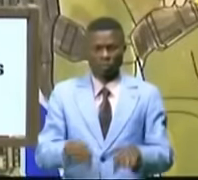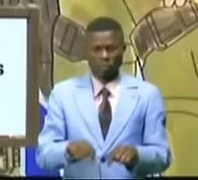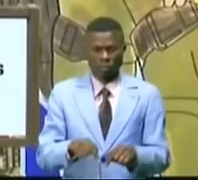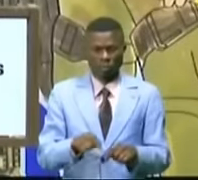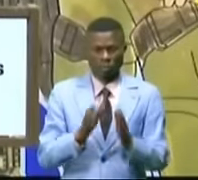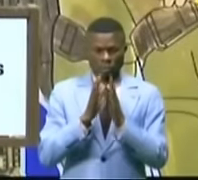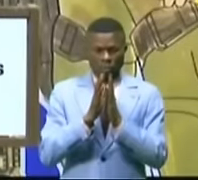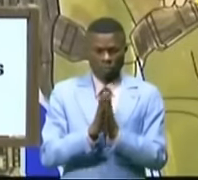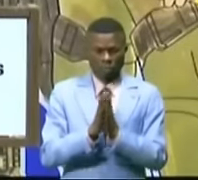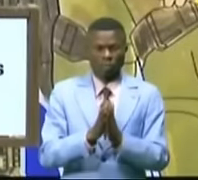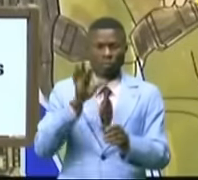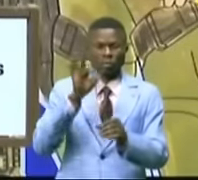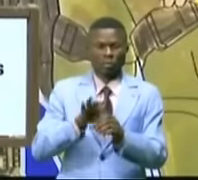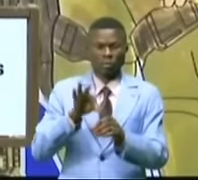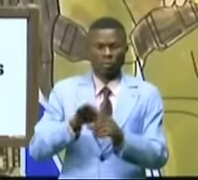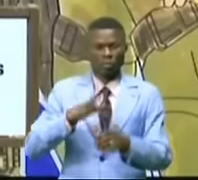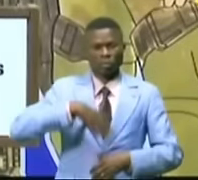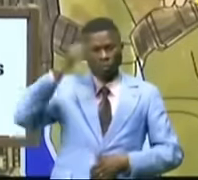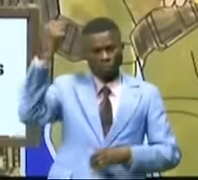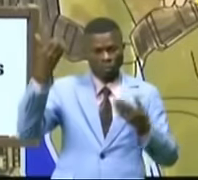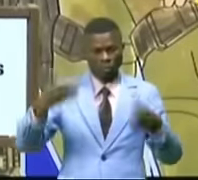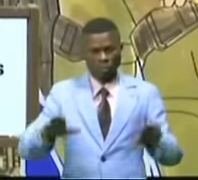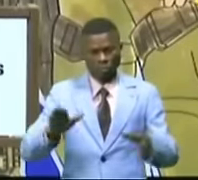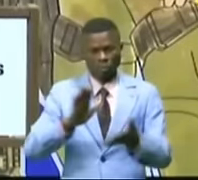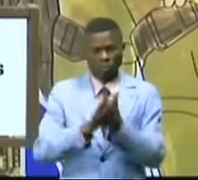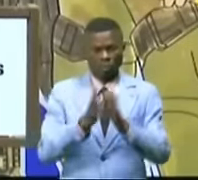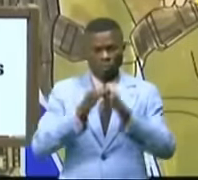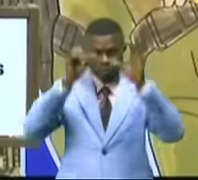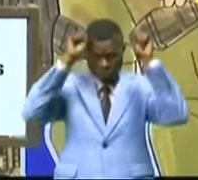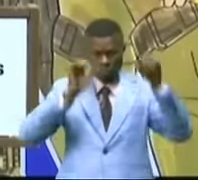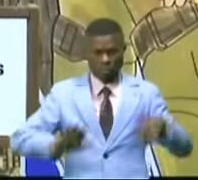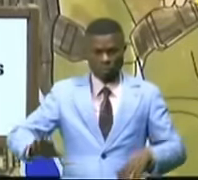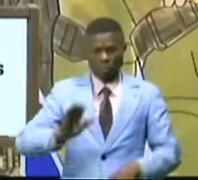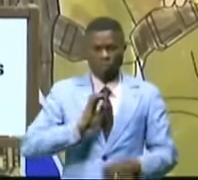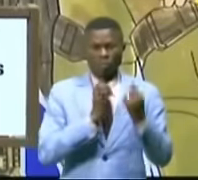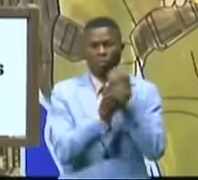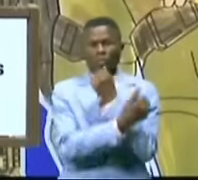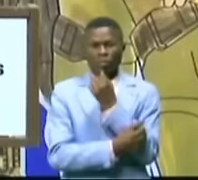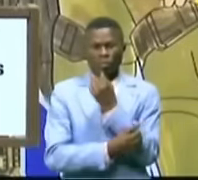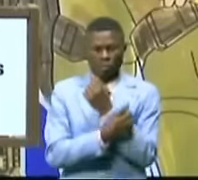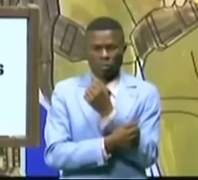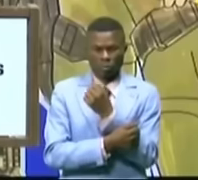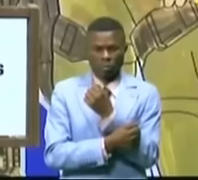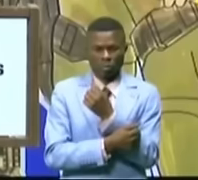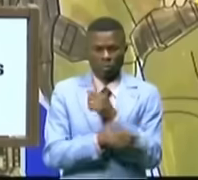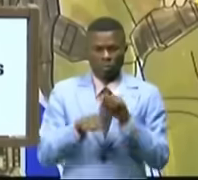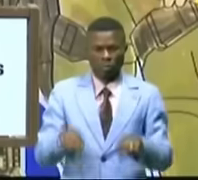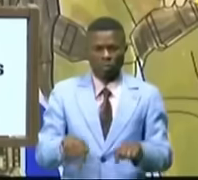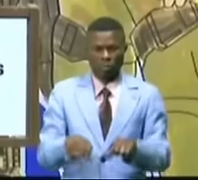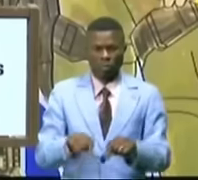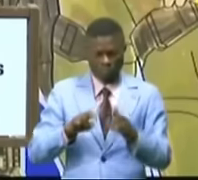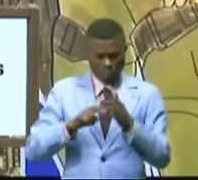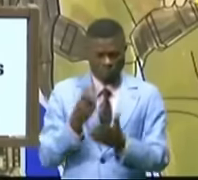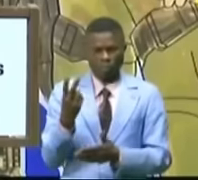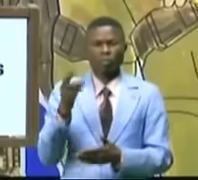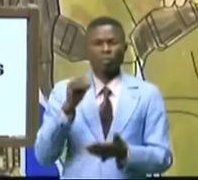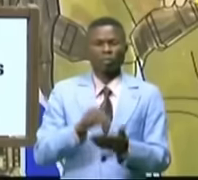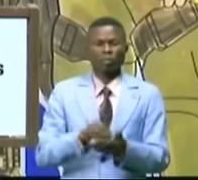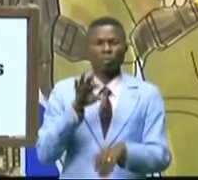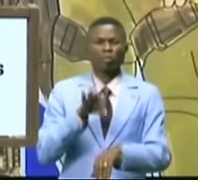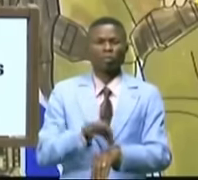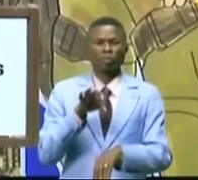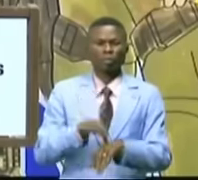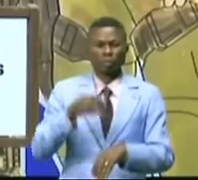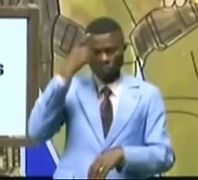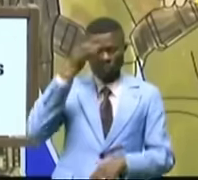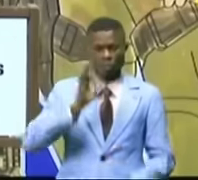brillante élection à la magistrature suprême de notre pays, ça sera une nouvelle fois l'occasion pour